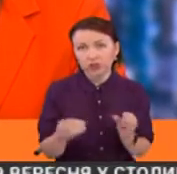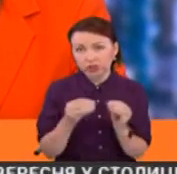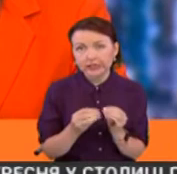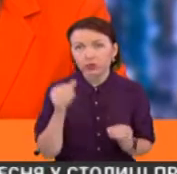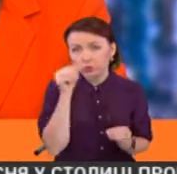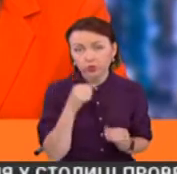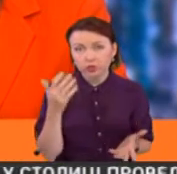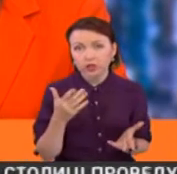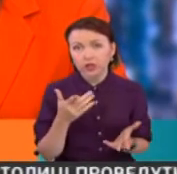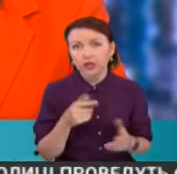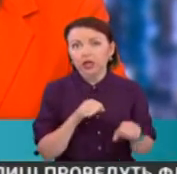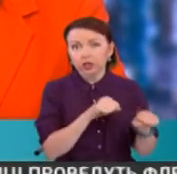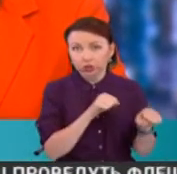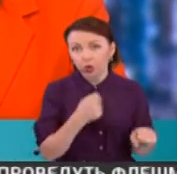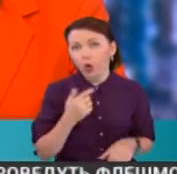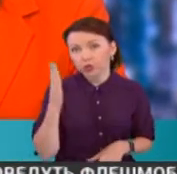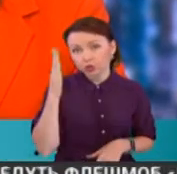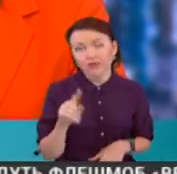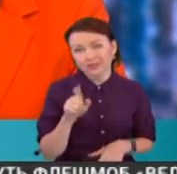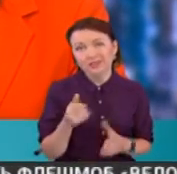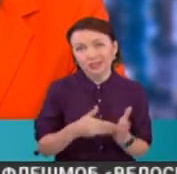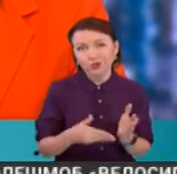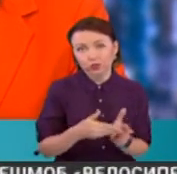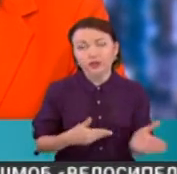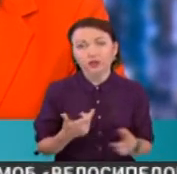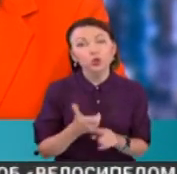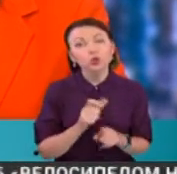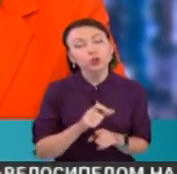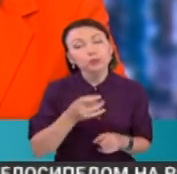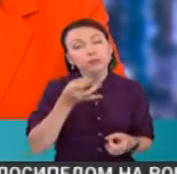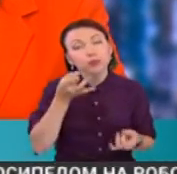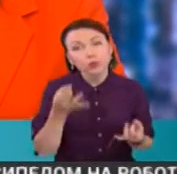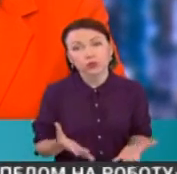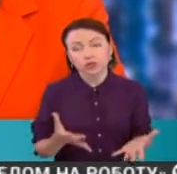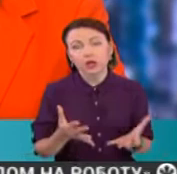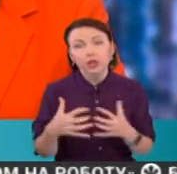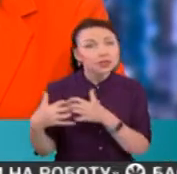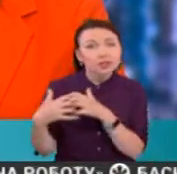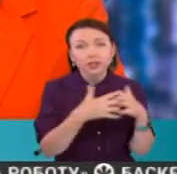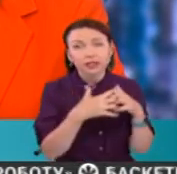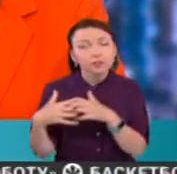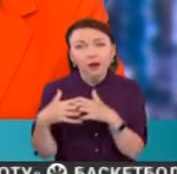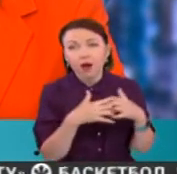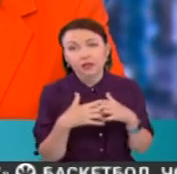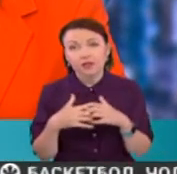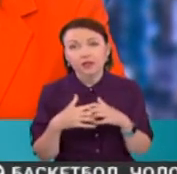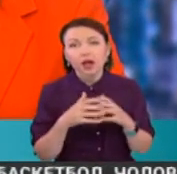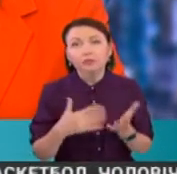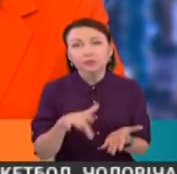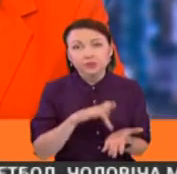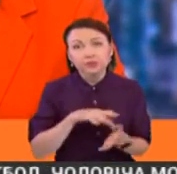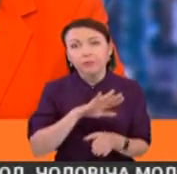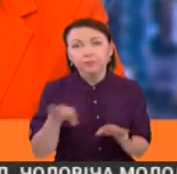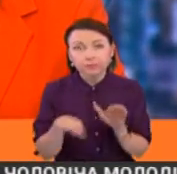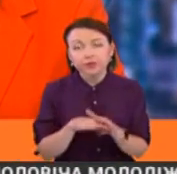До речі, і Кличко тоді голосував за їх скасування. Да дуже просто. Вони дерибанили місця під МАФи, і